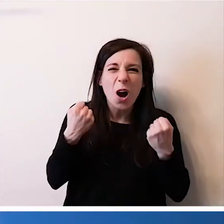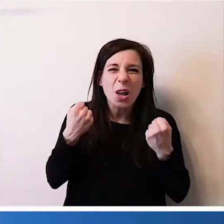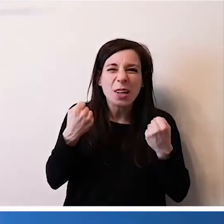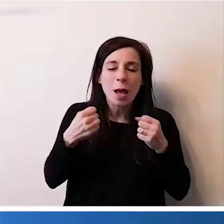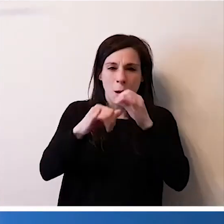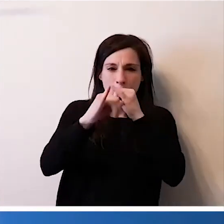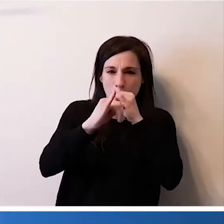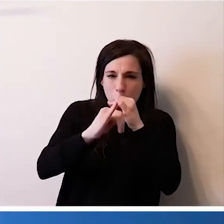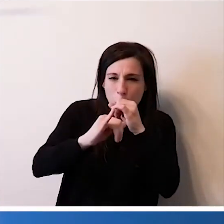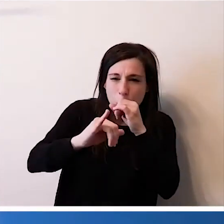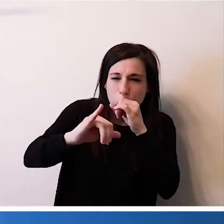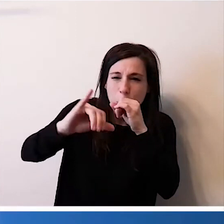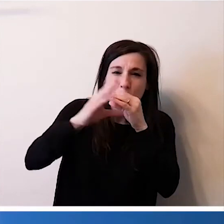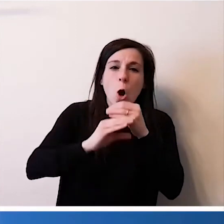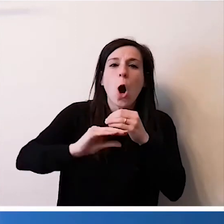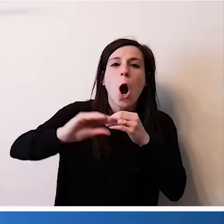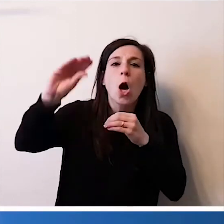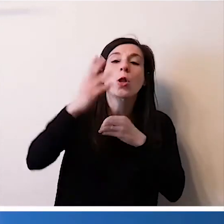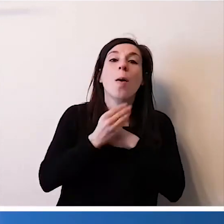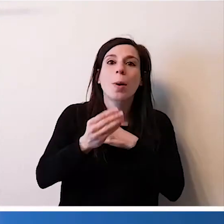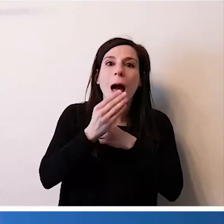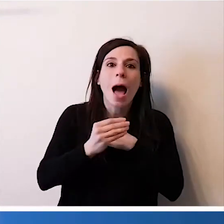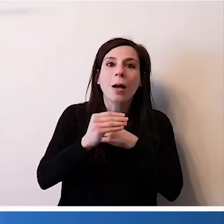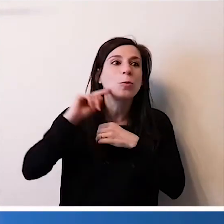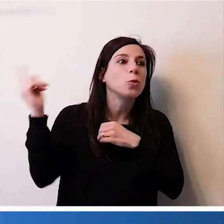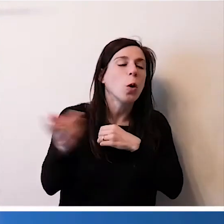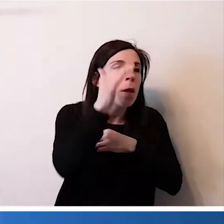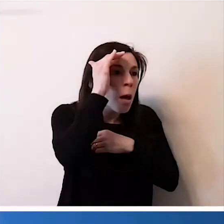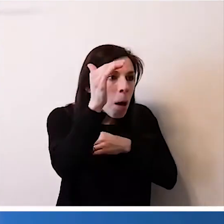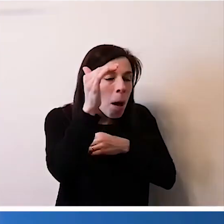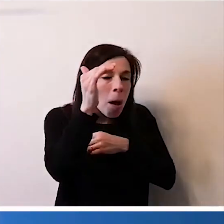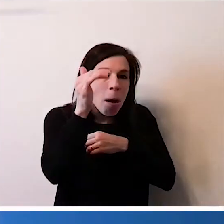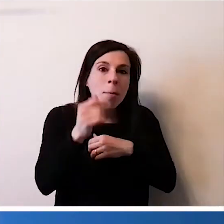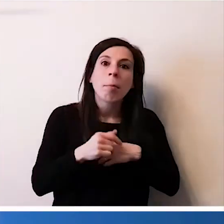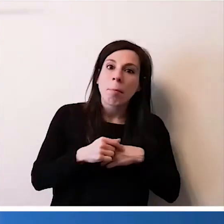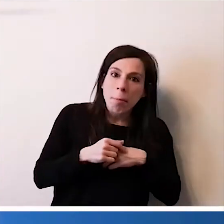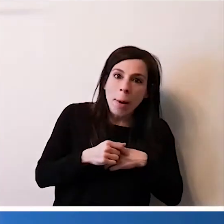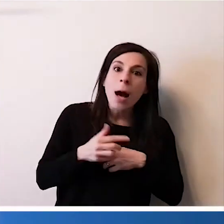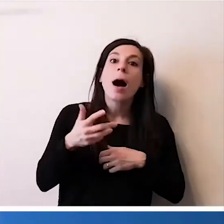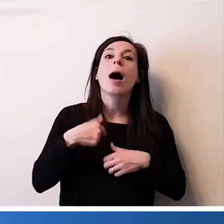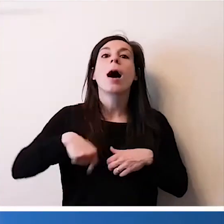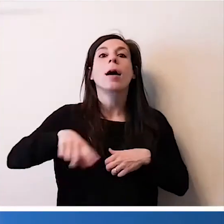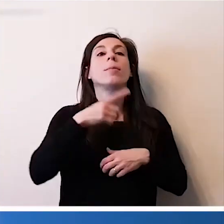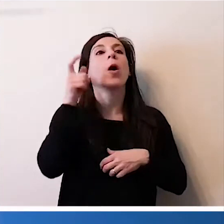lo shofar, il corno ebraico, per richiamare tutti a sentire la parola degli